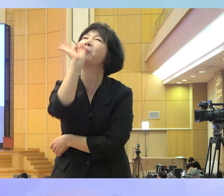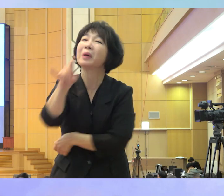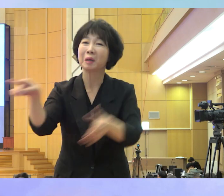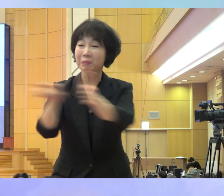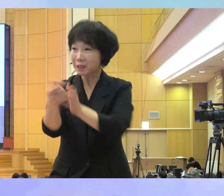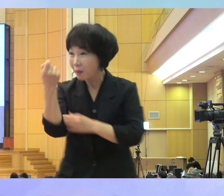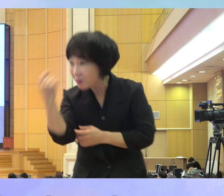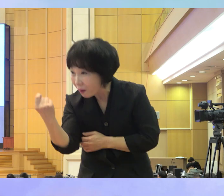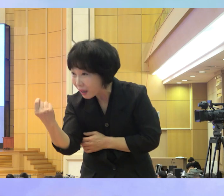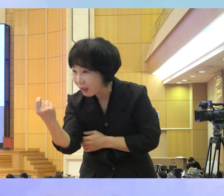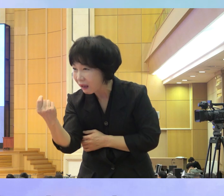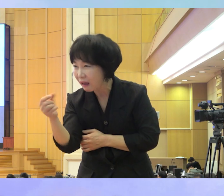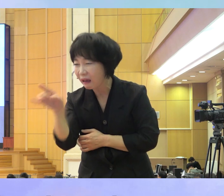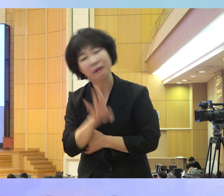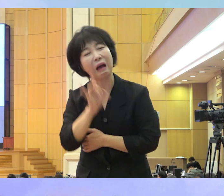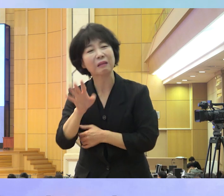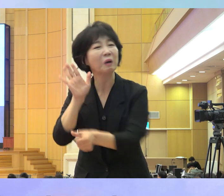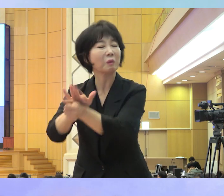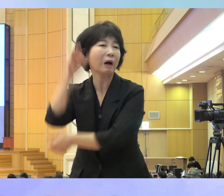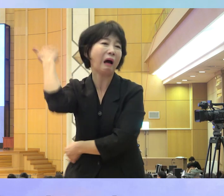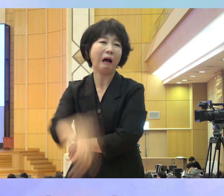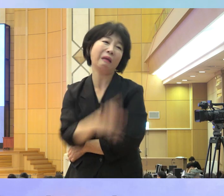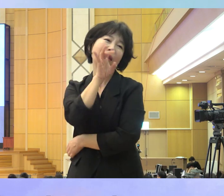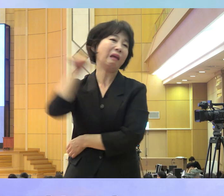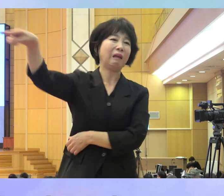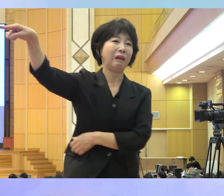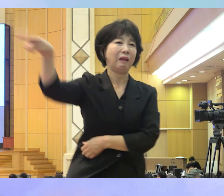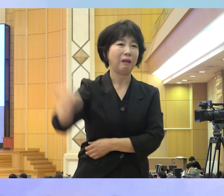되는 거잖아요. 믿음이 적으니까. 응?